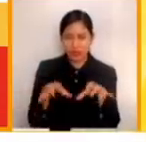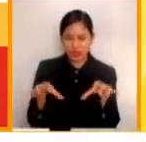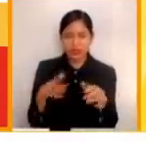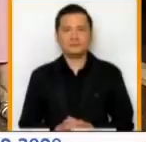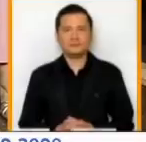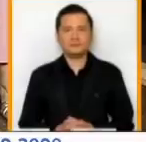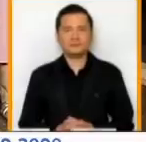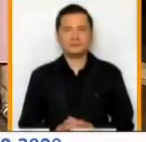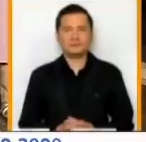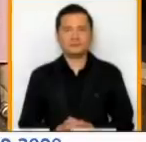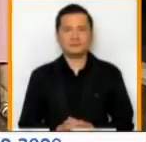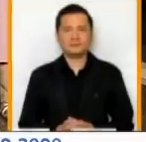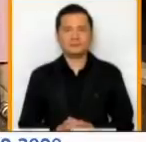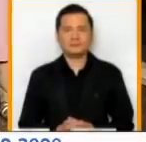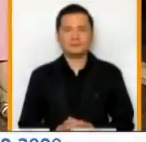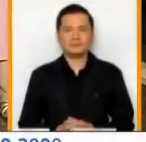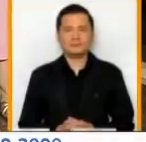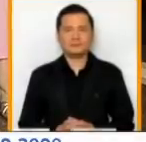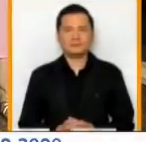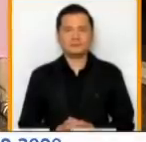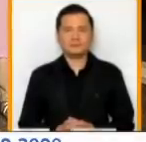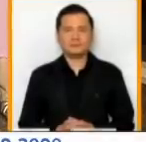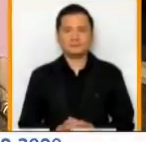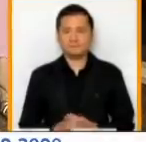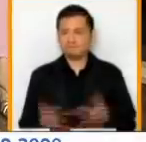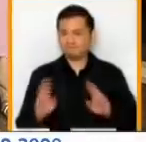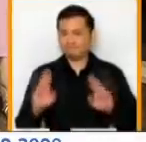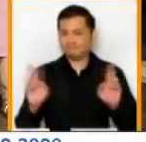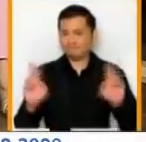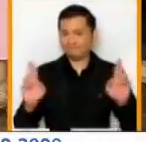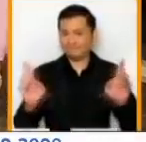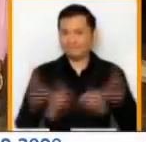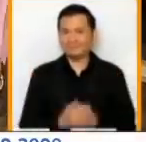estudyante. Eto na guys,